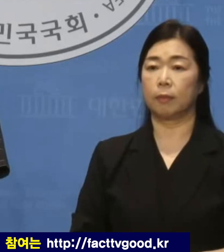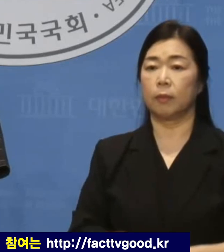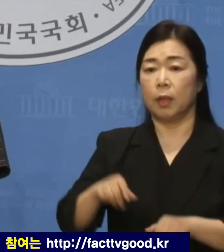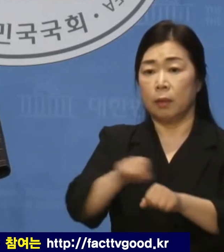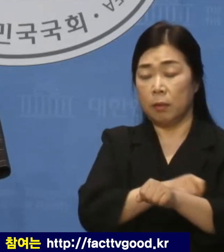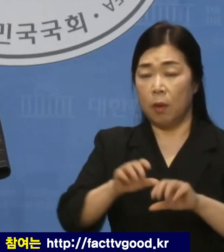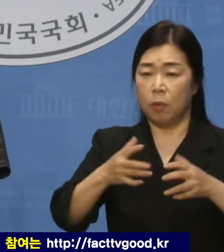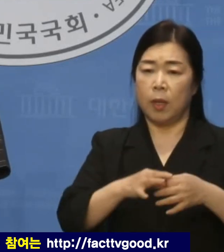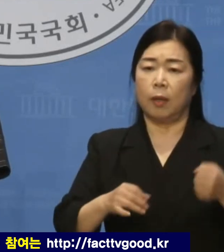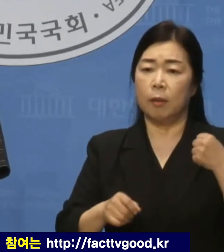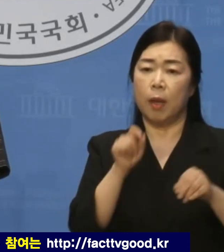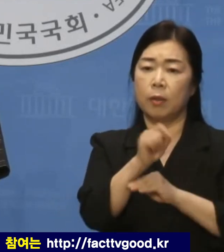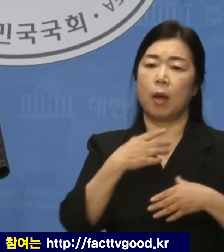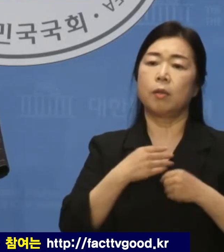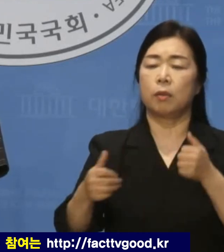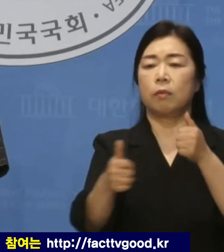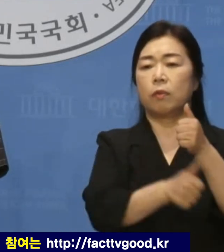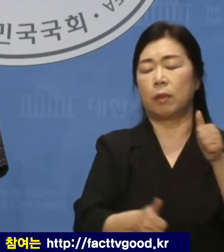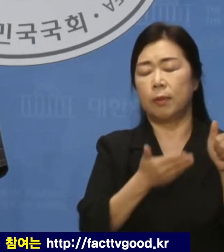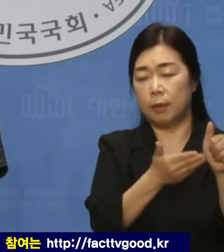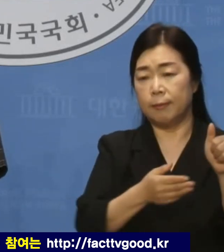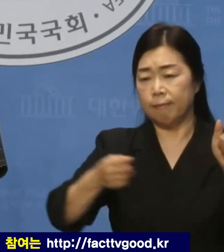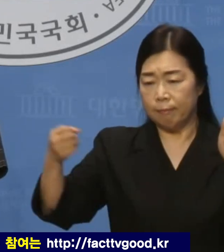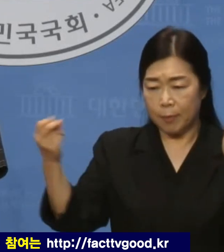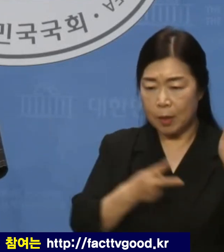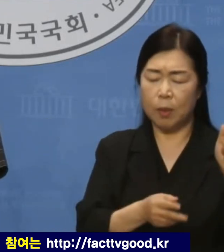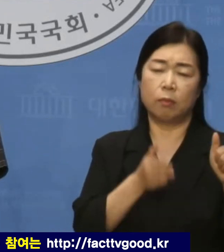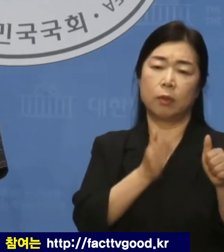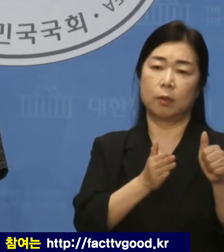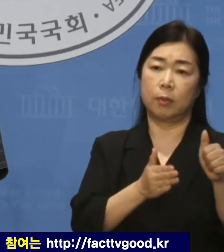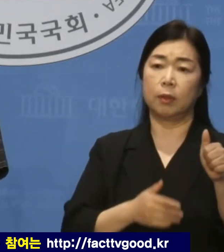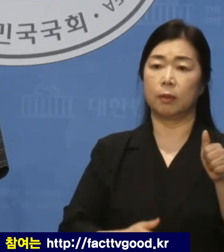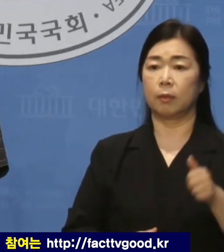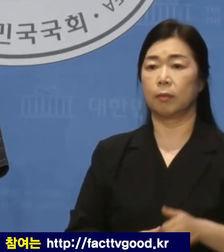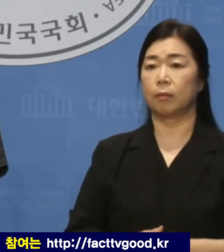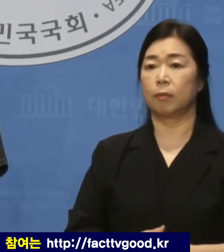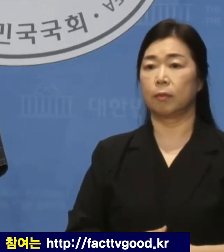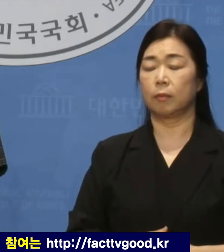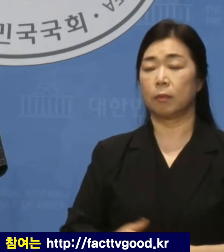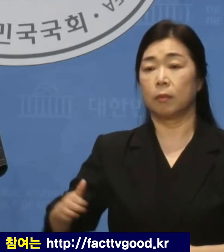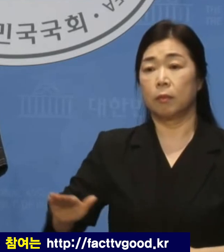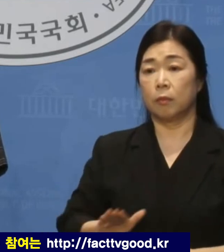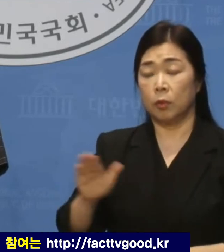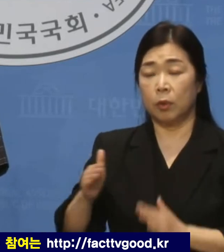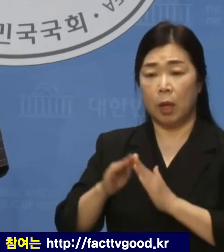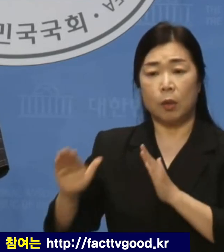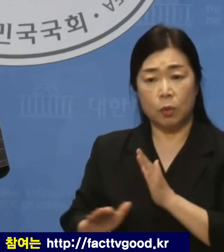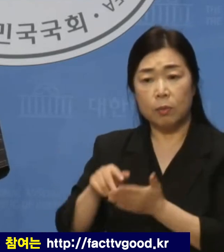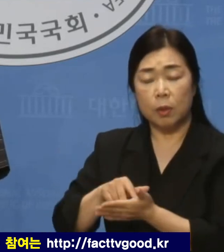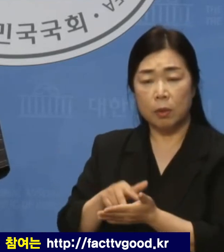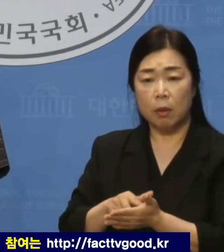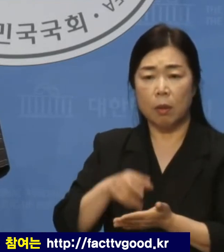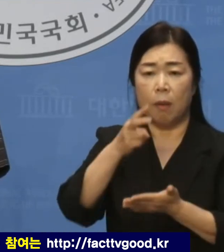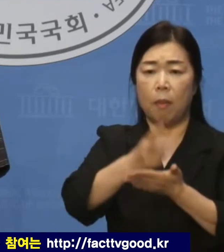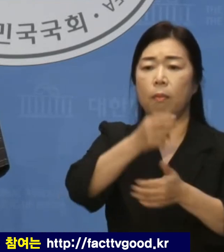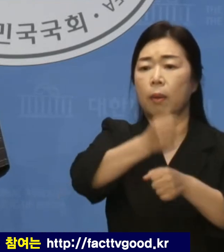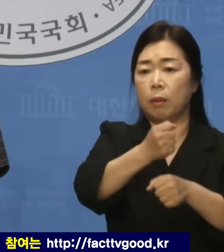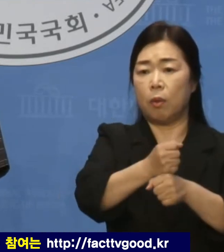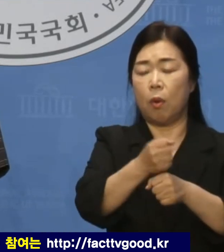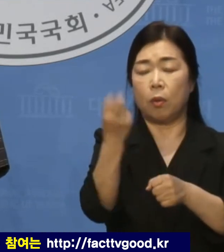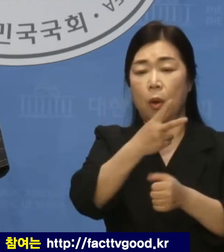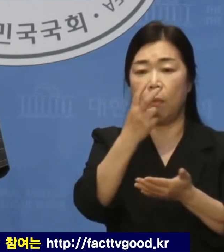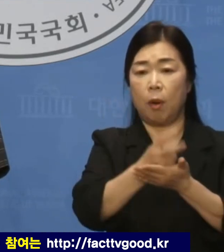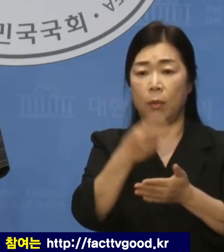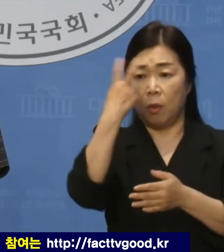특히 국민의힘 행안위원님들께는 다시 한번 당부드립니다. 우리 유가족들은 법을 만들고